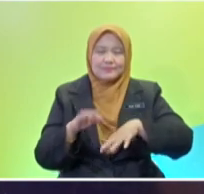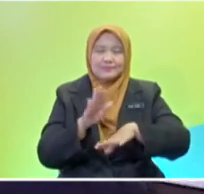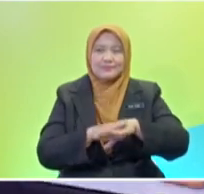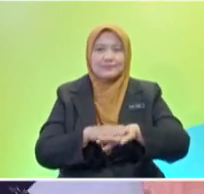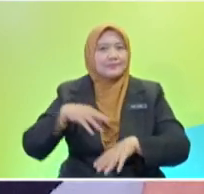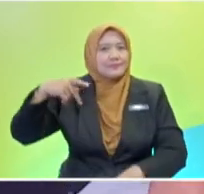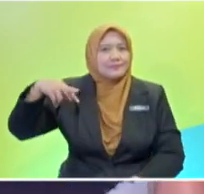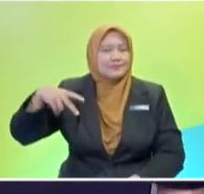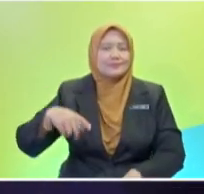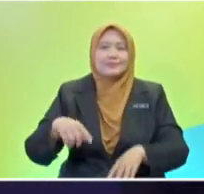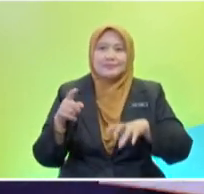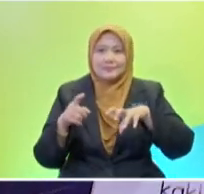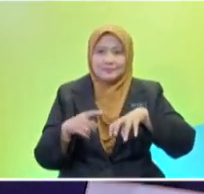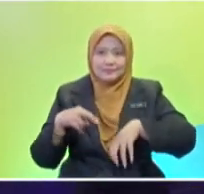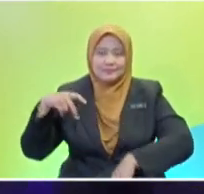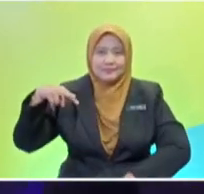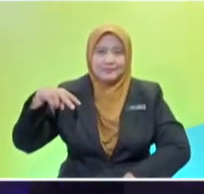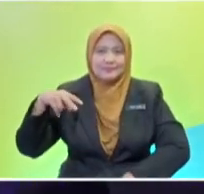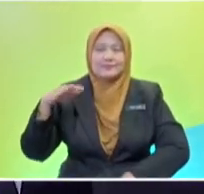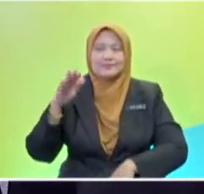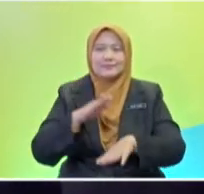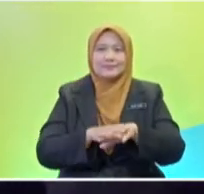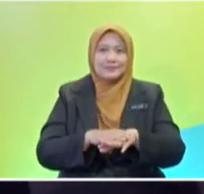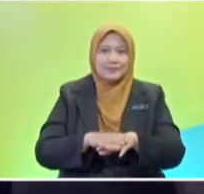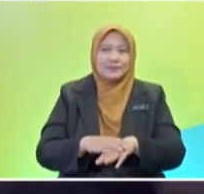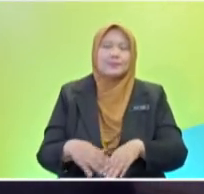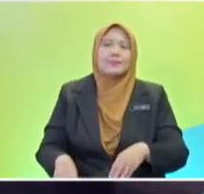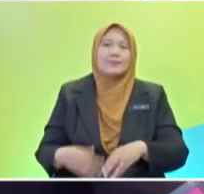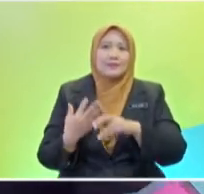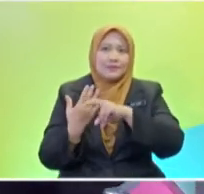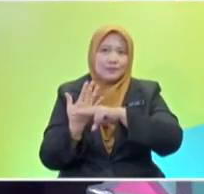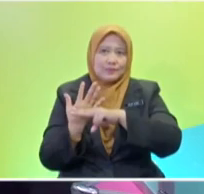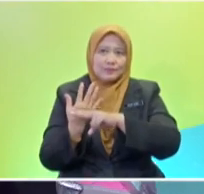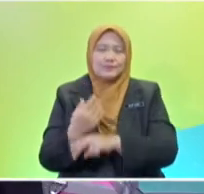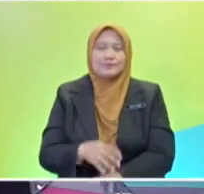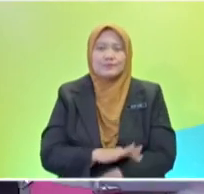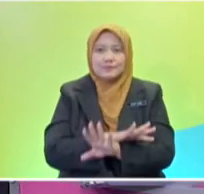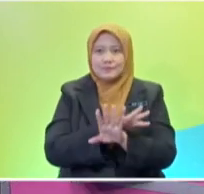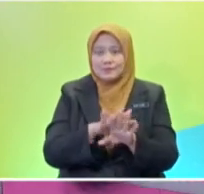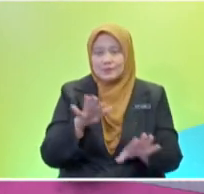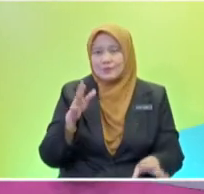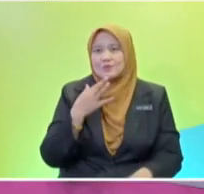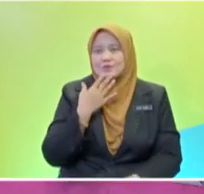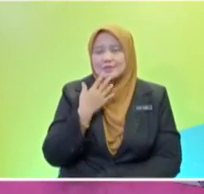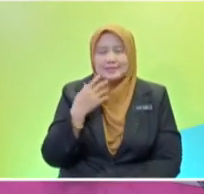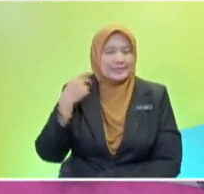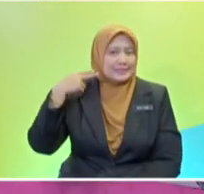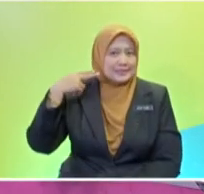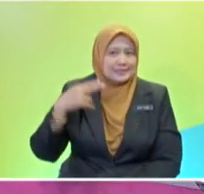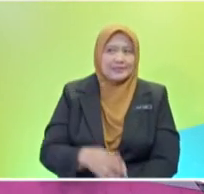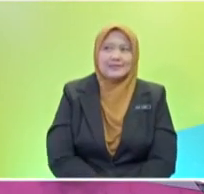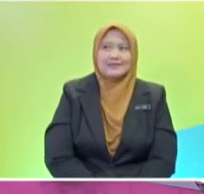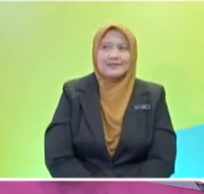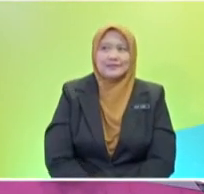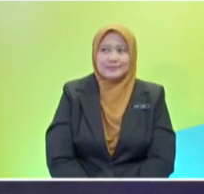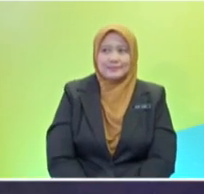rumput yang hijau atas lutut ada paha paha cantik tak